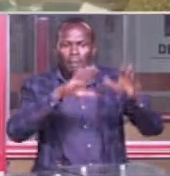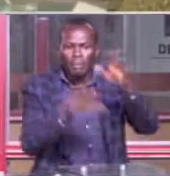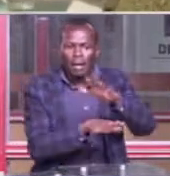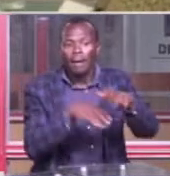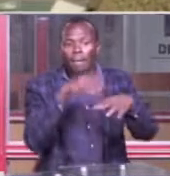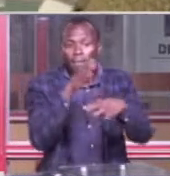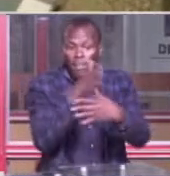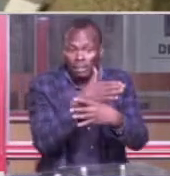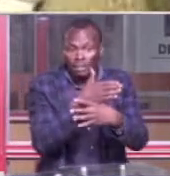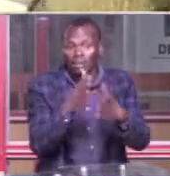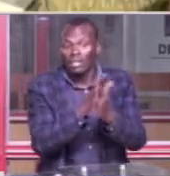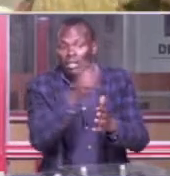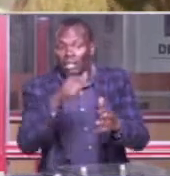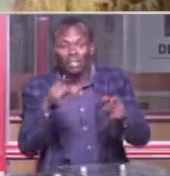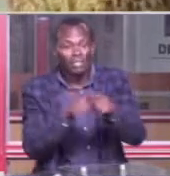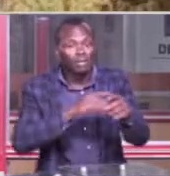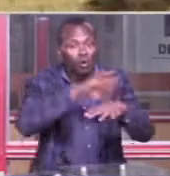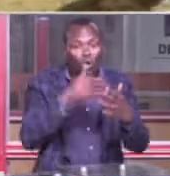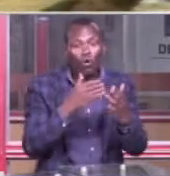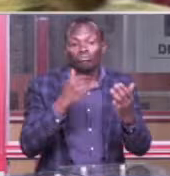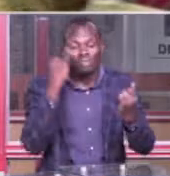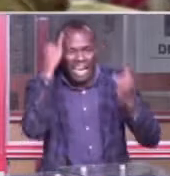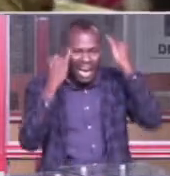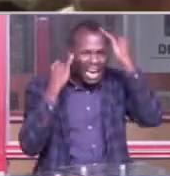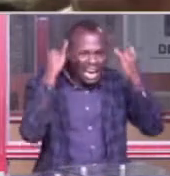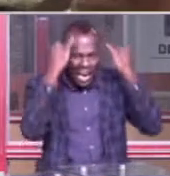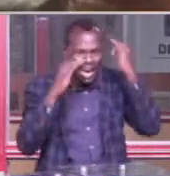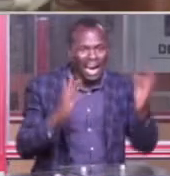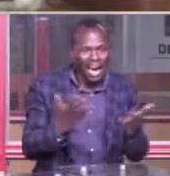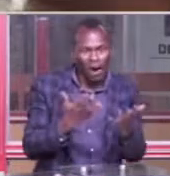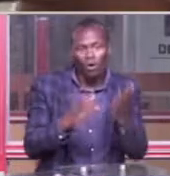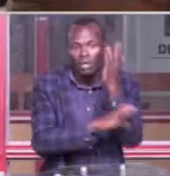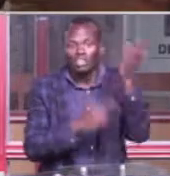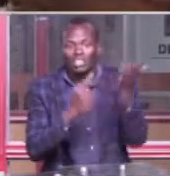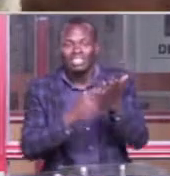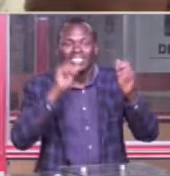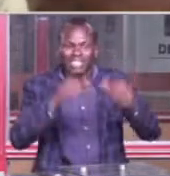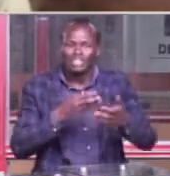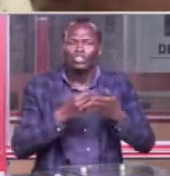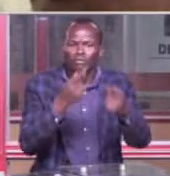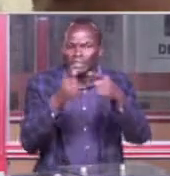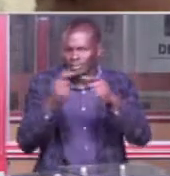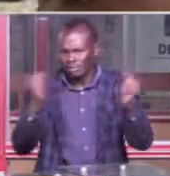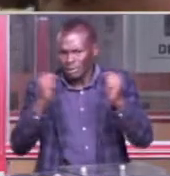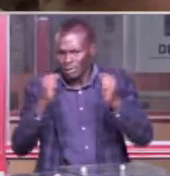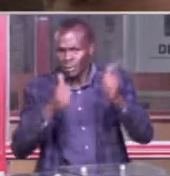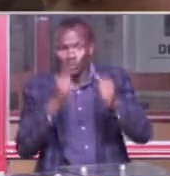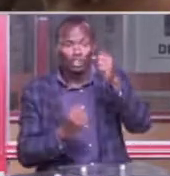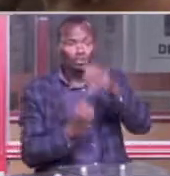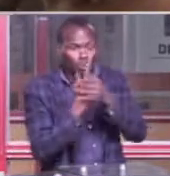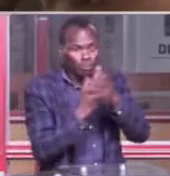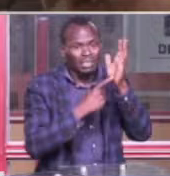Uganda bweyinza okuziyizzaamu endwadde ezibalukawo nga tetuzeetegekedde okuli kolera,